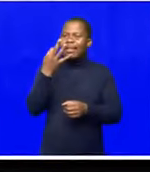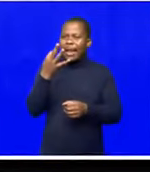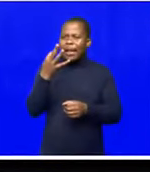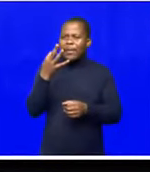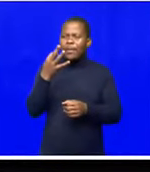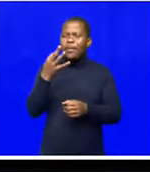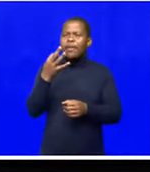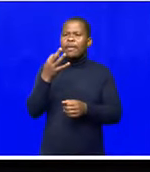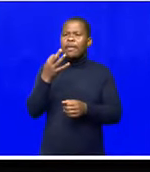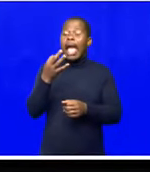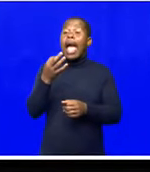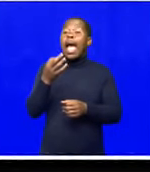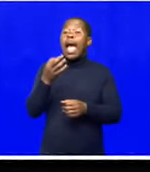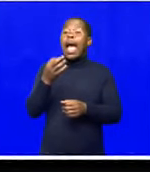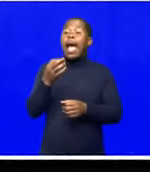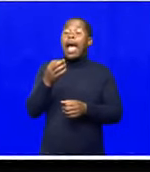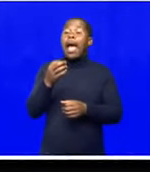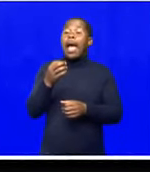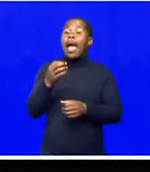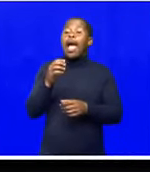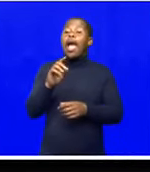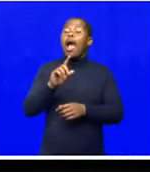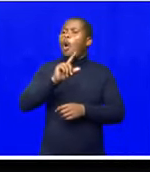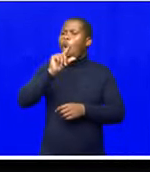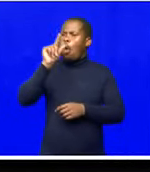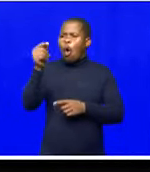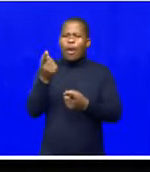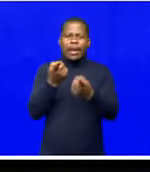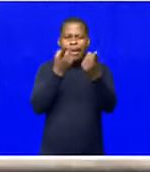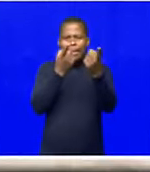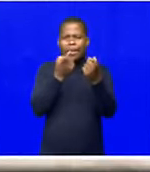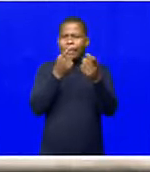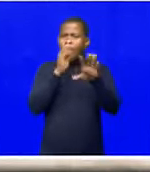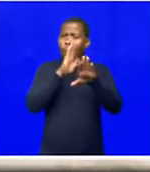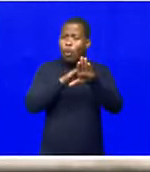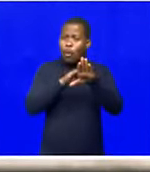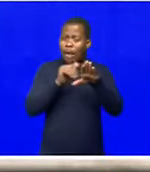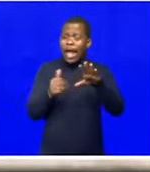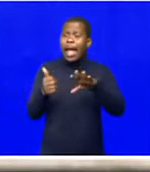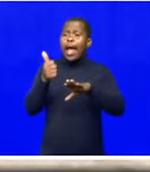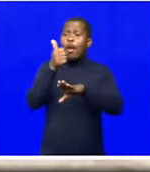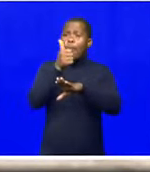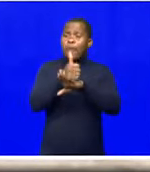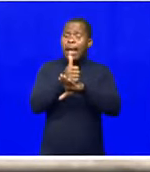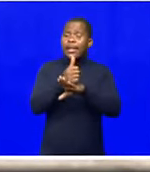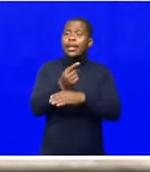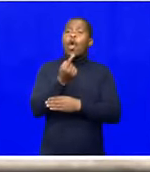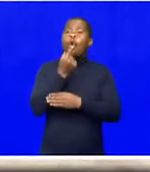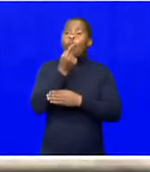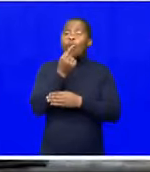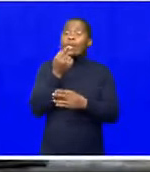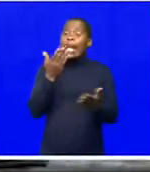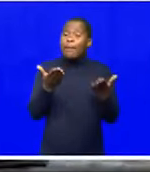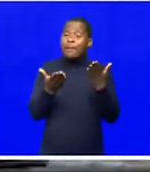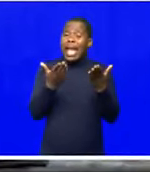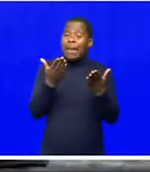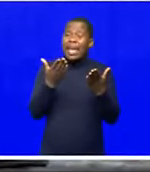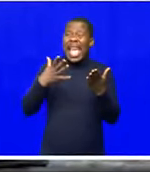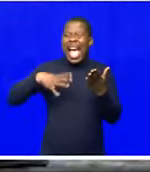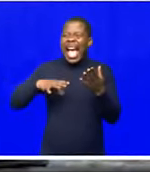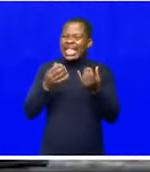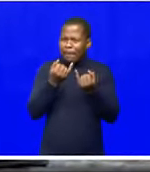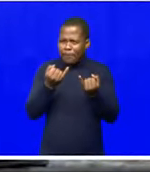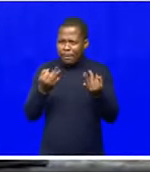Umphathi walesifunza John Hogan uthi le ndlela simo singayo babhekile ukuthi kutholakale labaningi